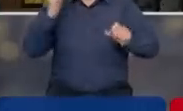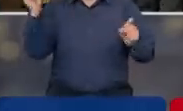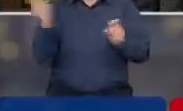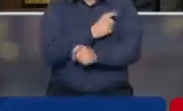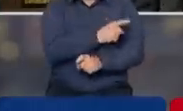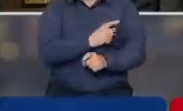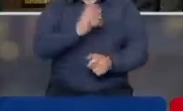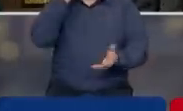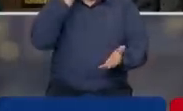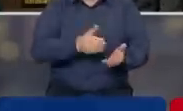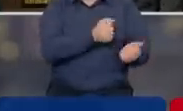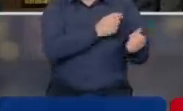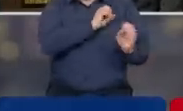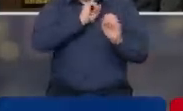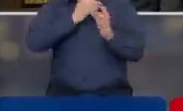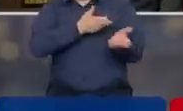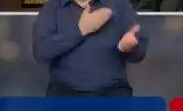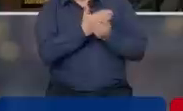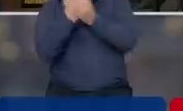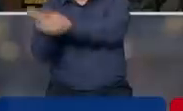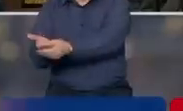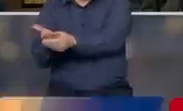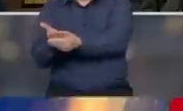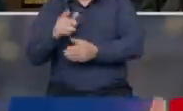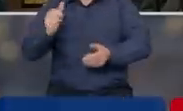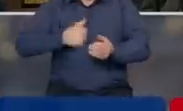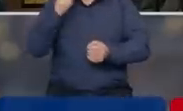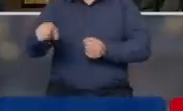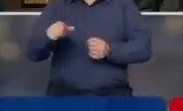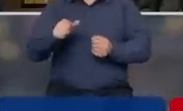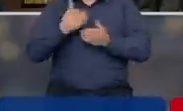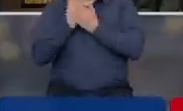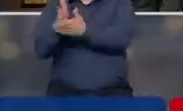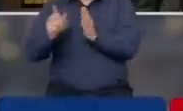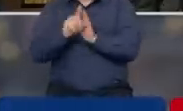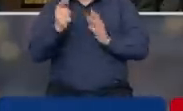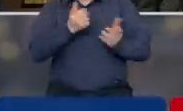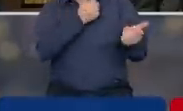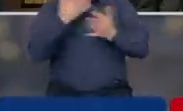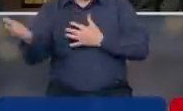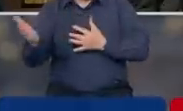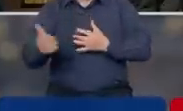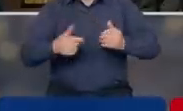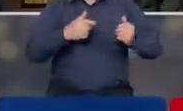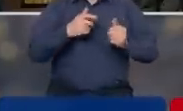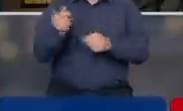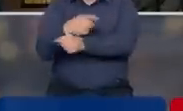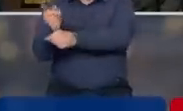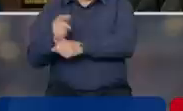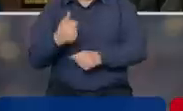zostały tutaj skierowane żeby tą akcję polarową wspomóc bardzo dziękuję